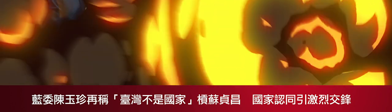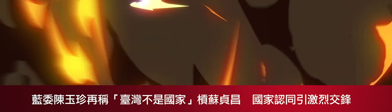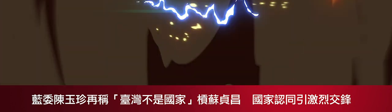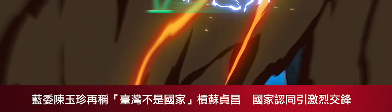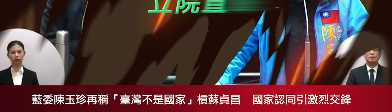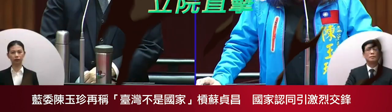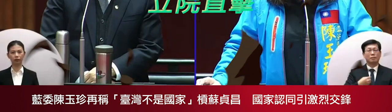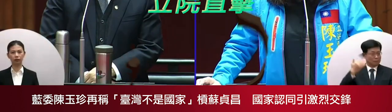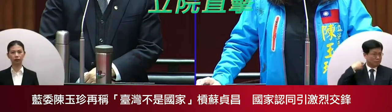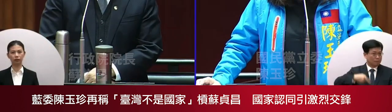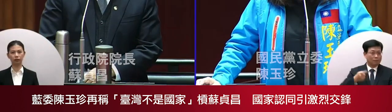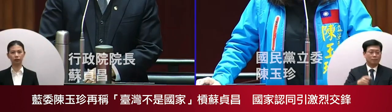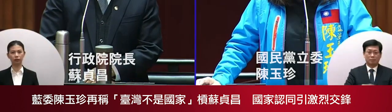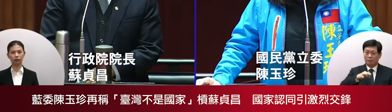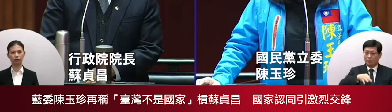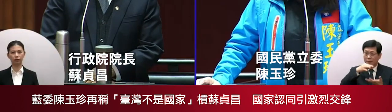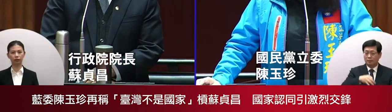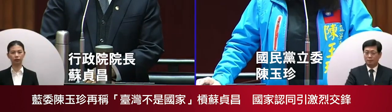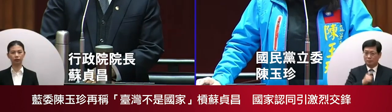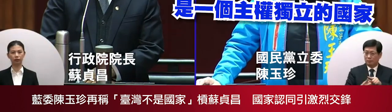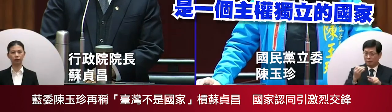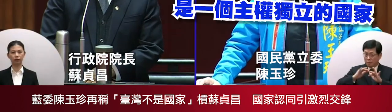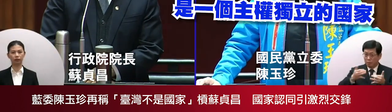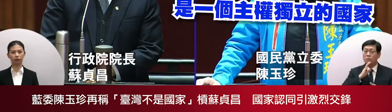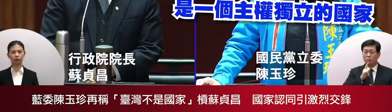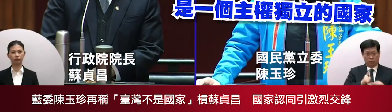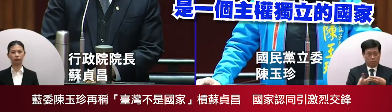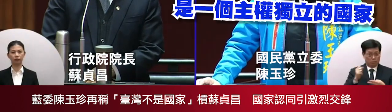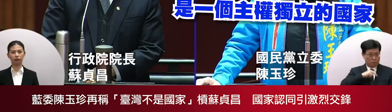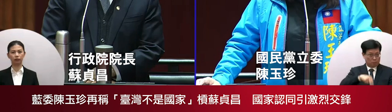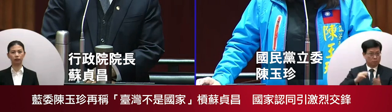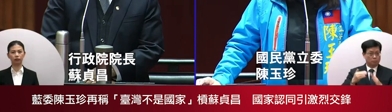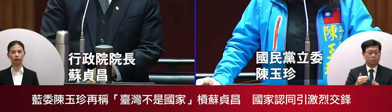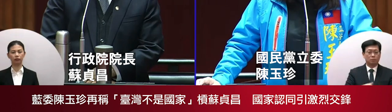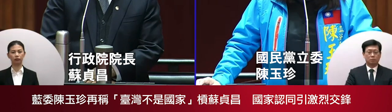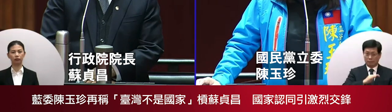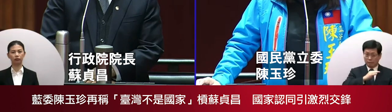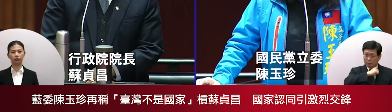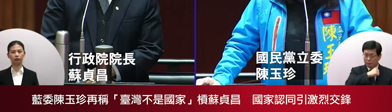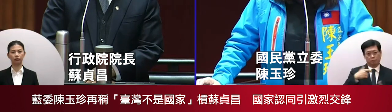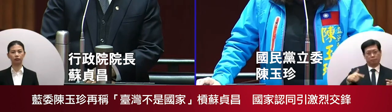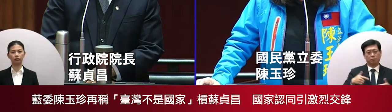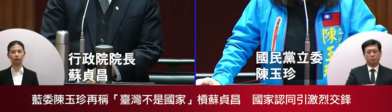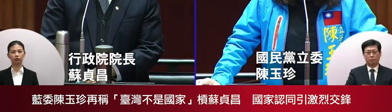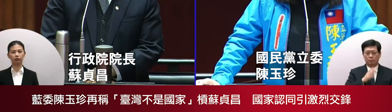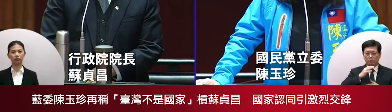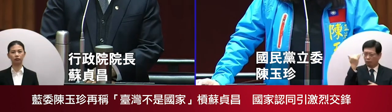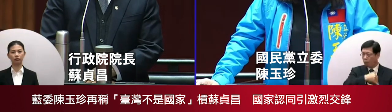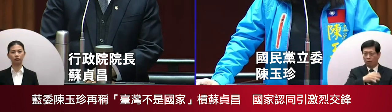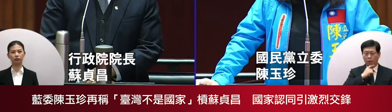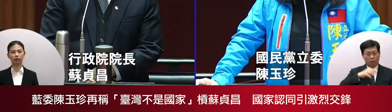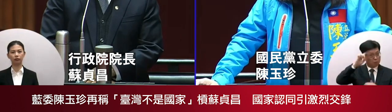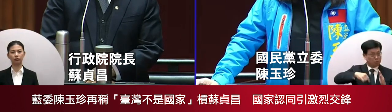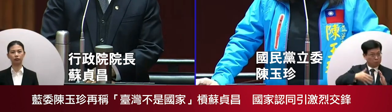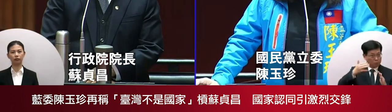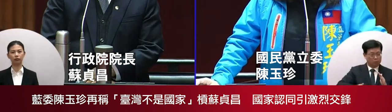我想说，我上回啊提到说，中华民国是一个主权独立的国家，但台湾不是哈。那引来这个我们